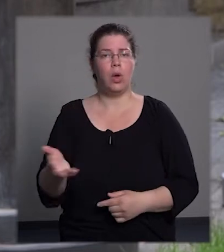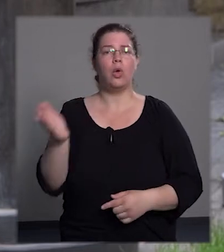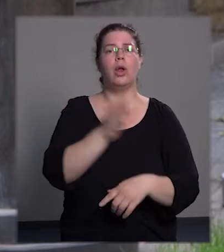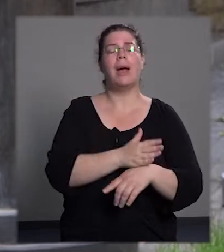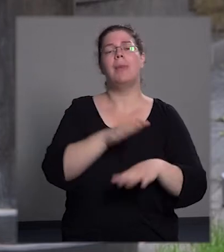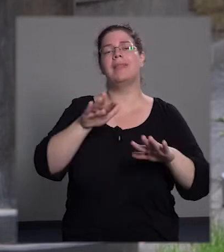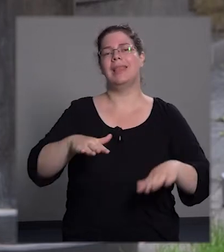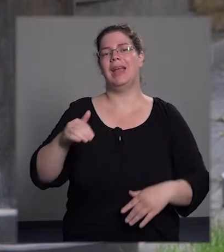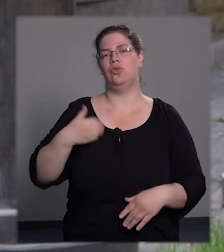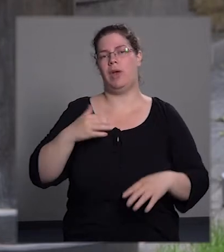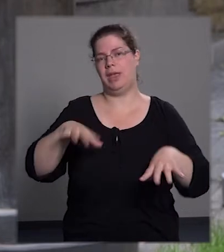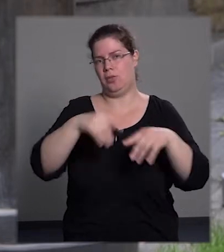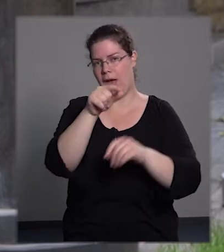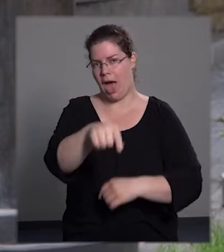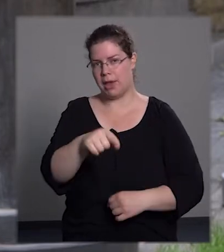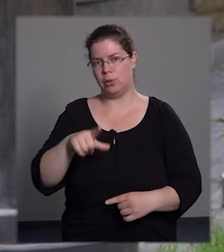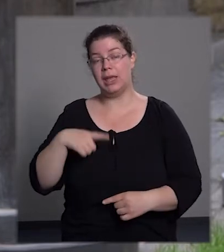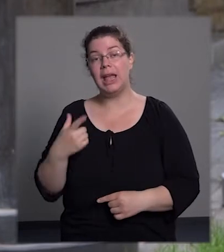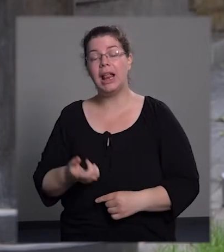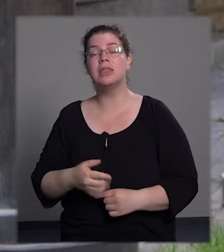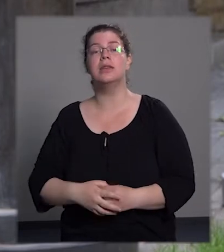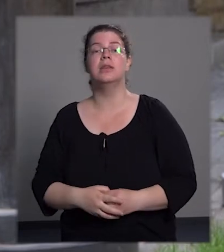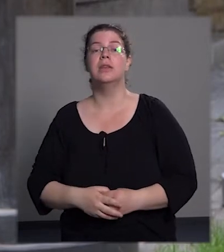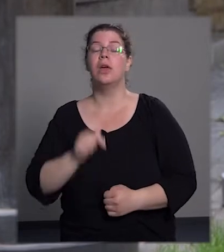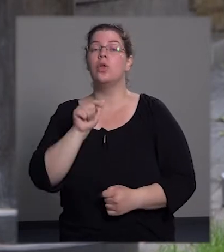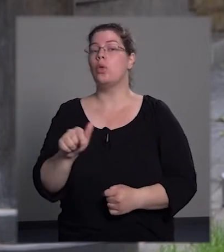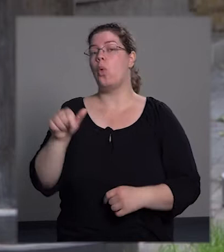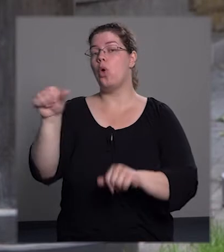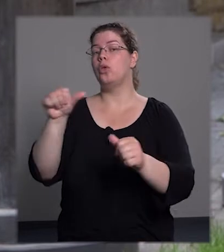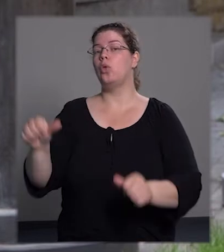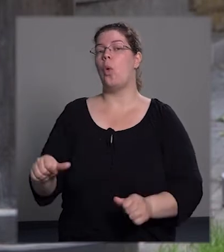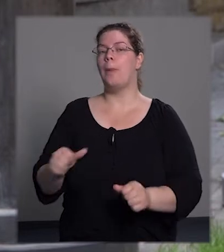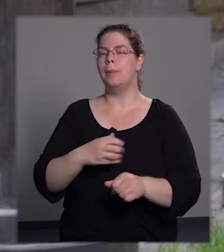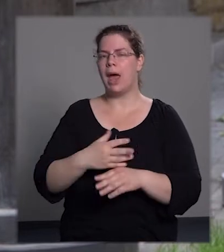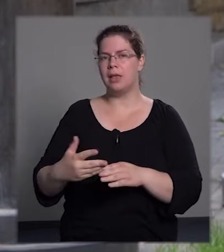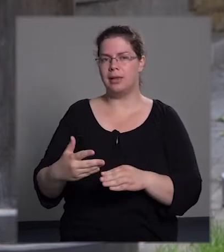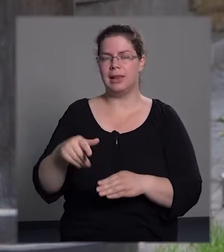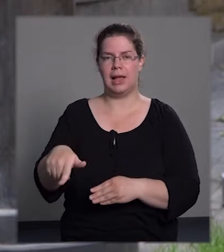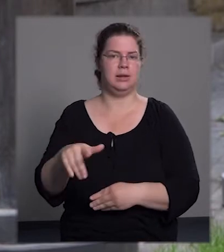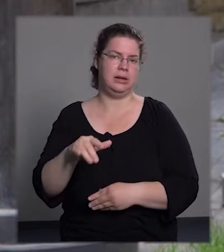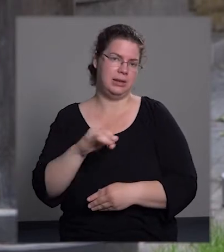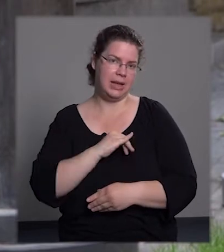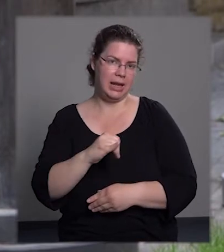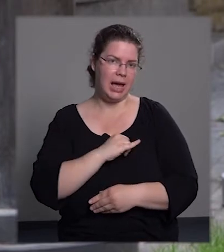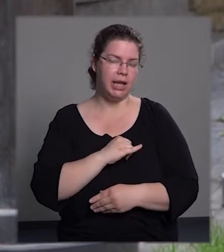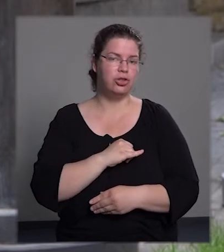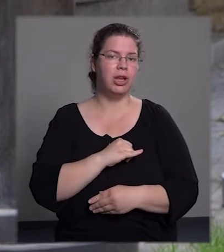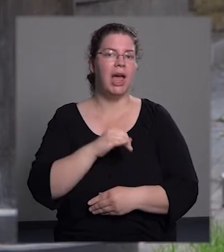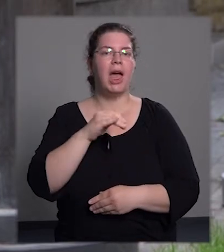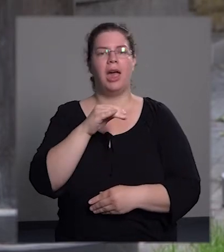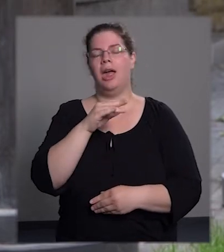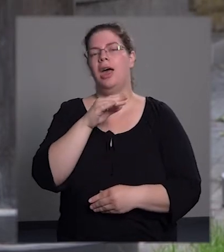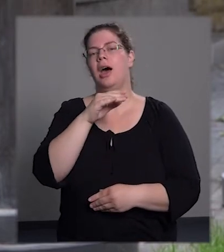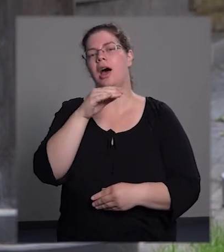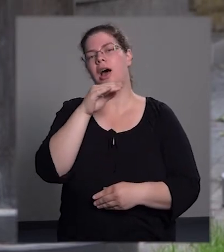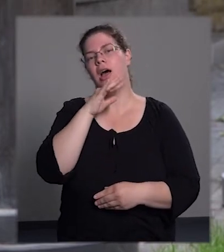Székesfehérváron is élt. Az ő szobrászatának az érdekessége ez a rézlemezből